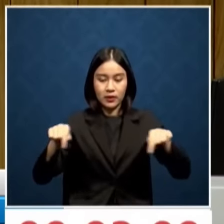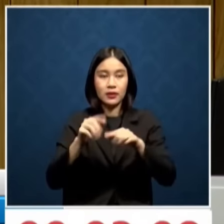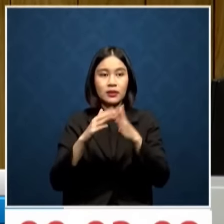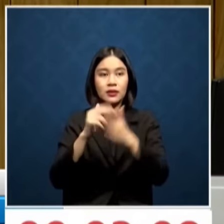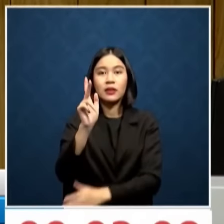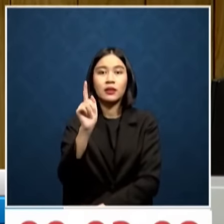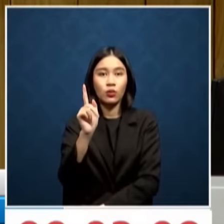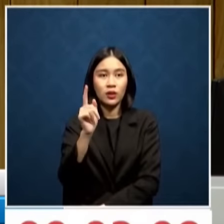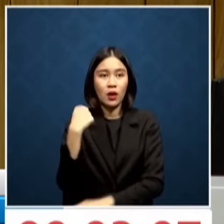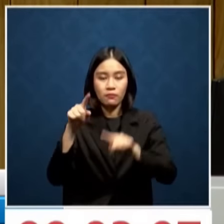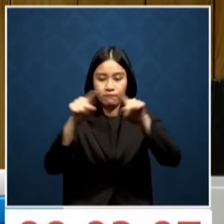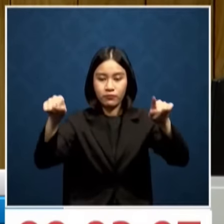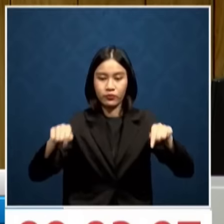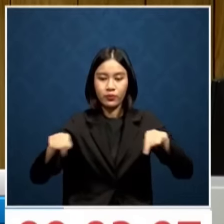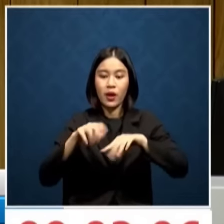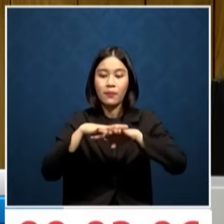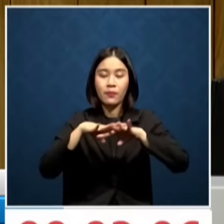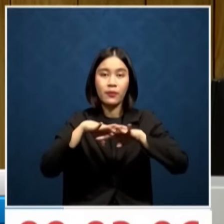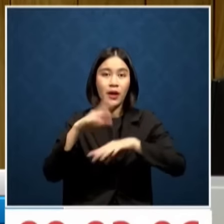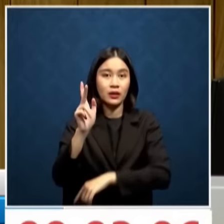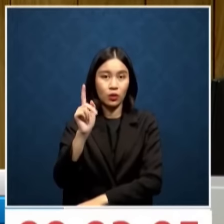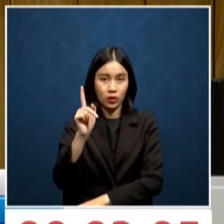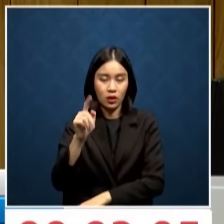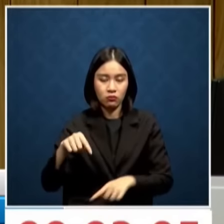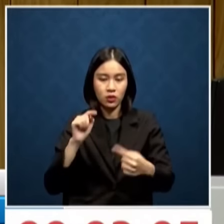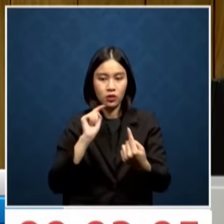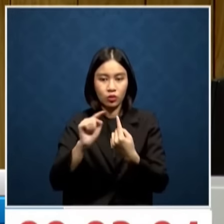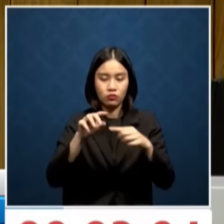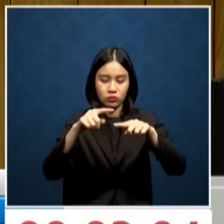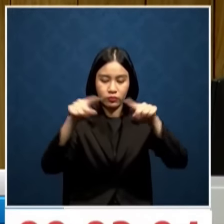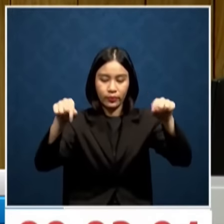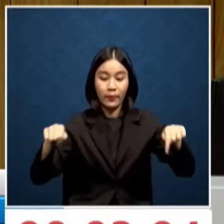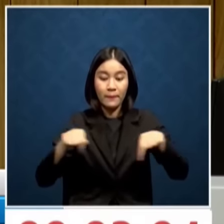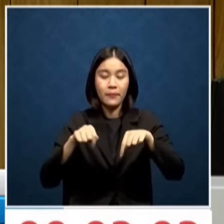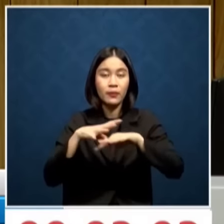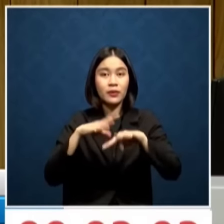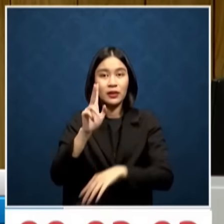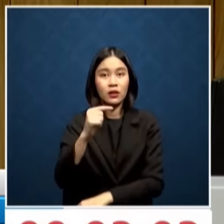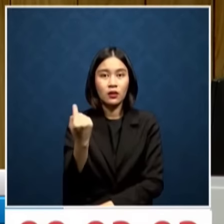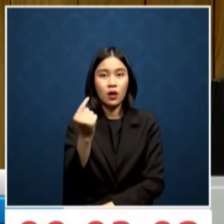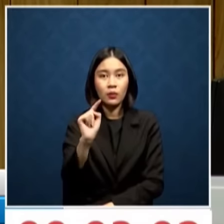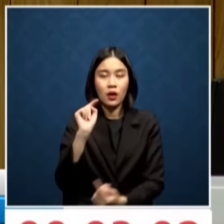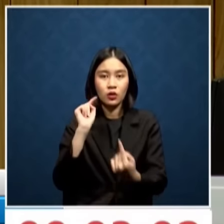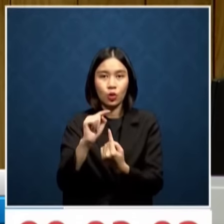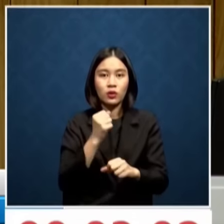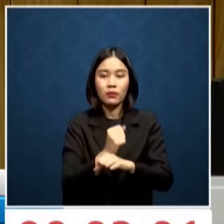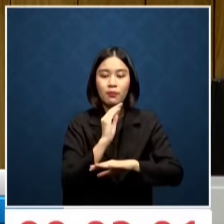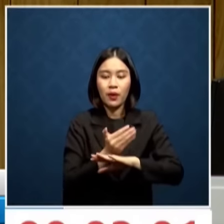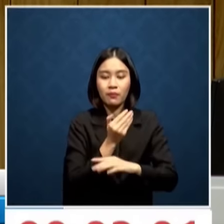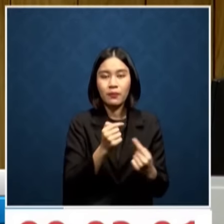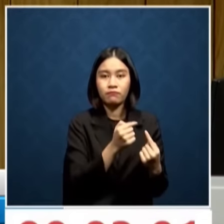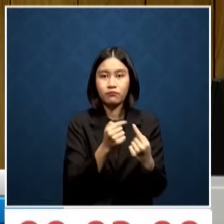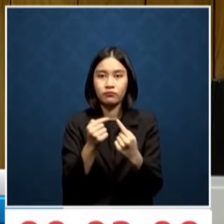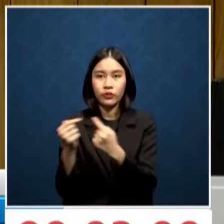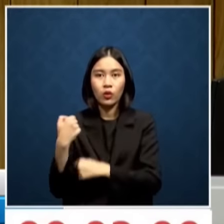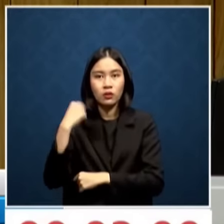มีแผงวงจรแต่อย่างนี้ครับแผงวงจรเนี่ยมันไม่ใช่แค่แผงวงจรอย่างเดียวมันจะนำมาซึ่งธุรกิจต่อเนื่องนะครับ